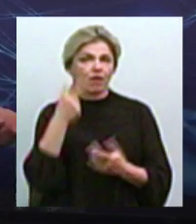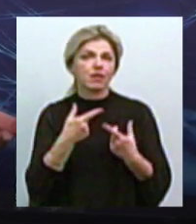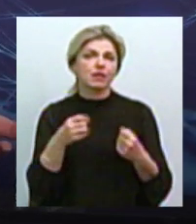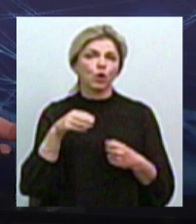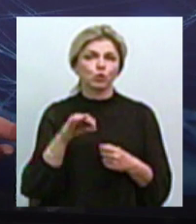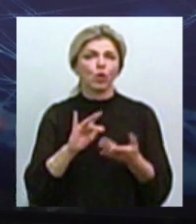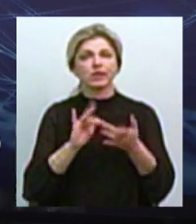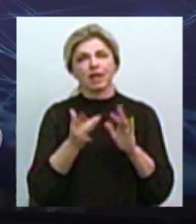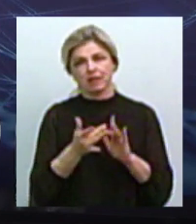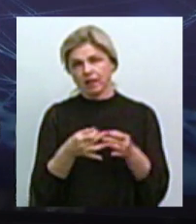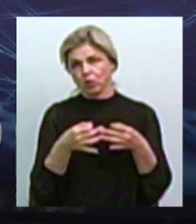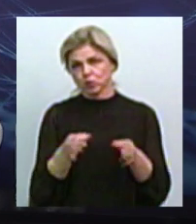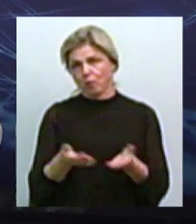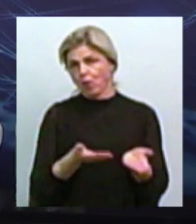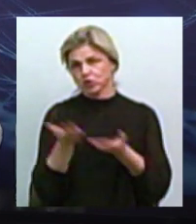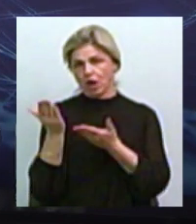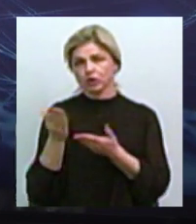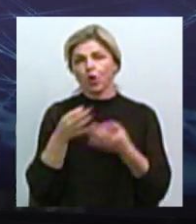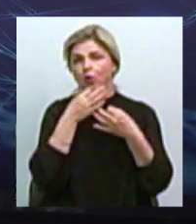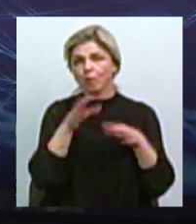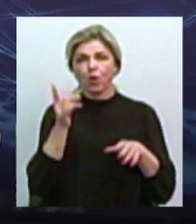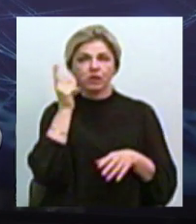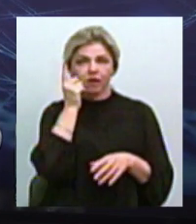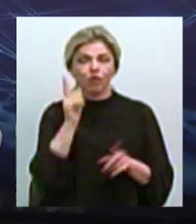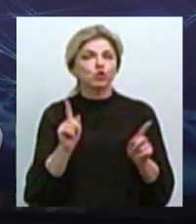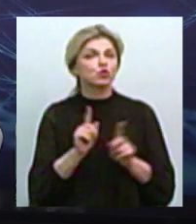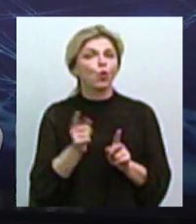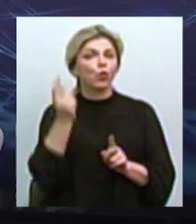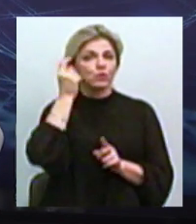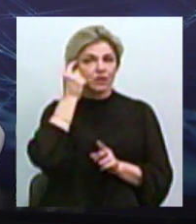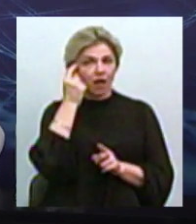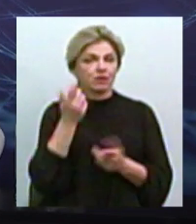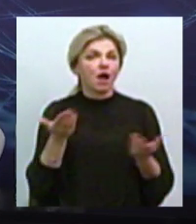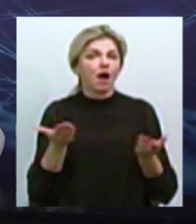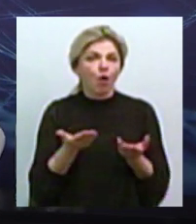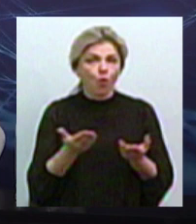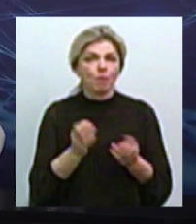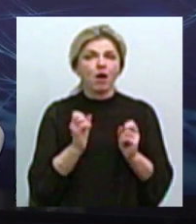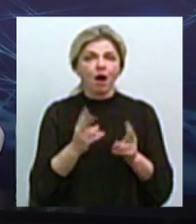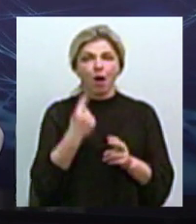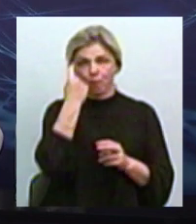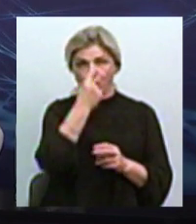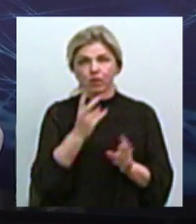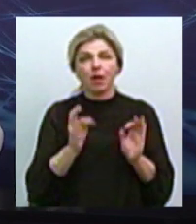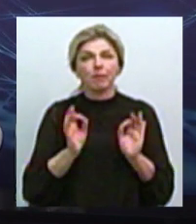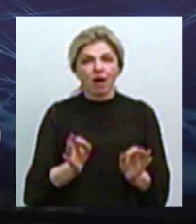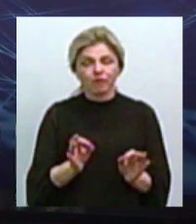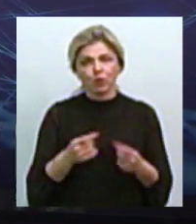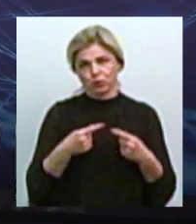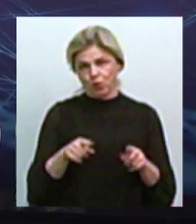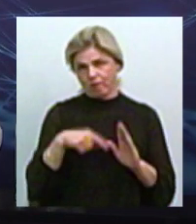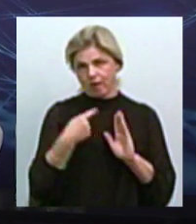Опять-таки, интернет доступен, пожалуйста, в любом телефоне. Но что они узнают, в каком виде, насколько это похоже на правду, это уже другой